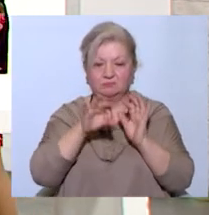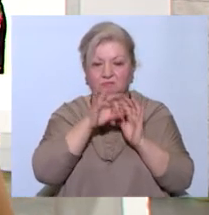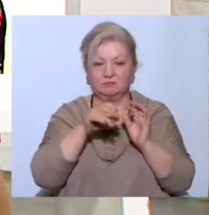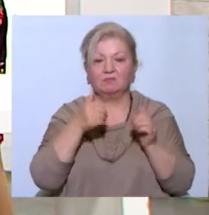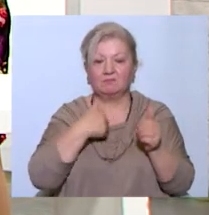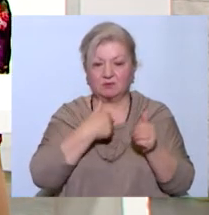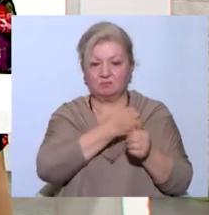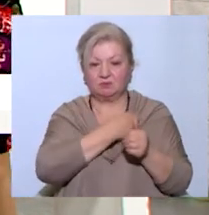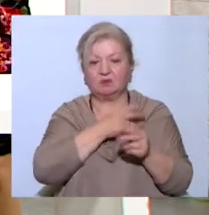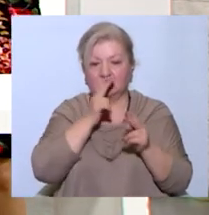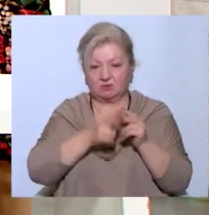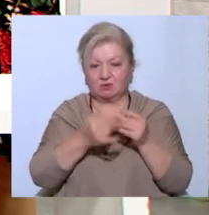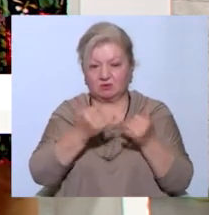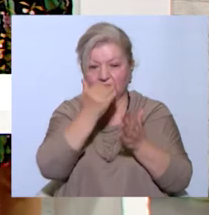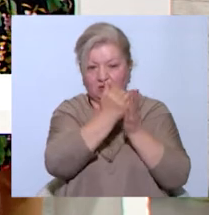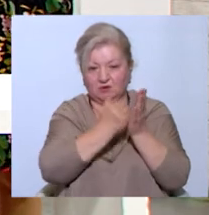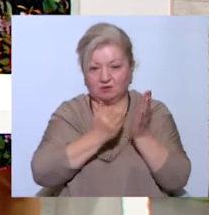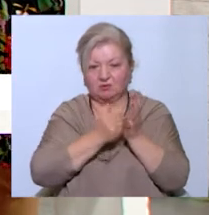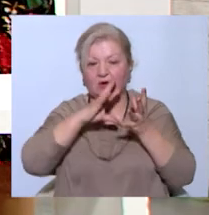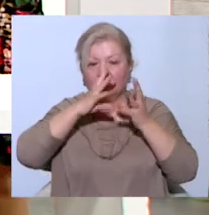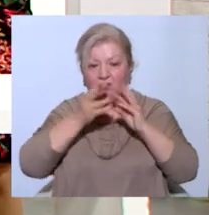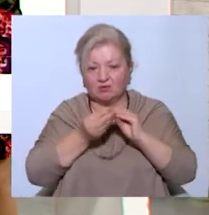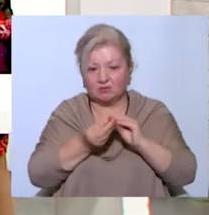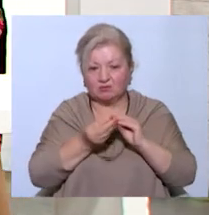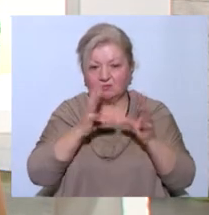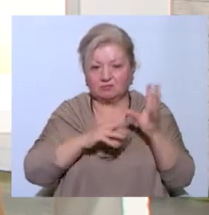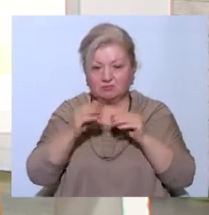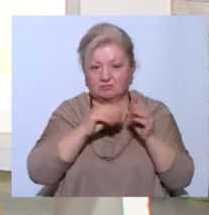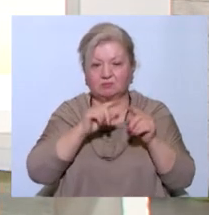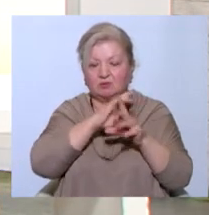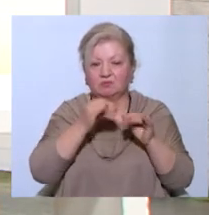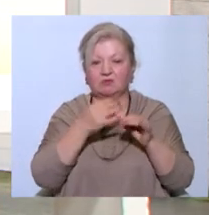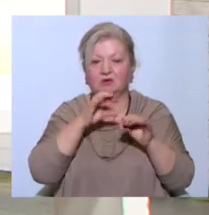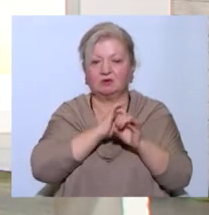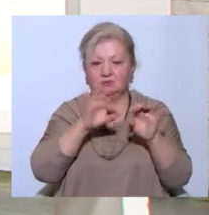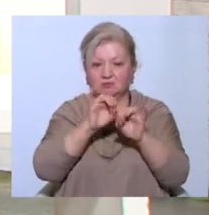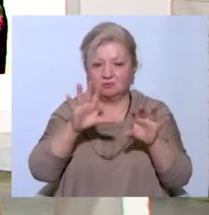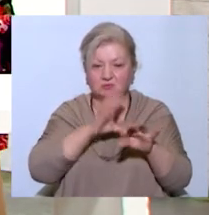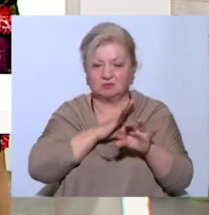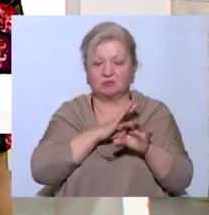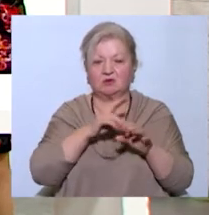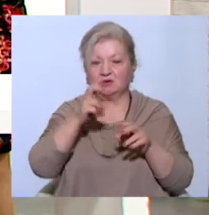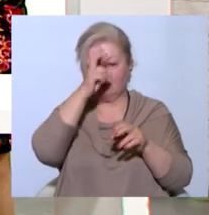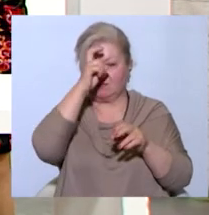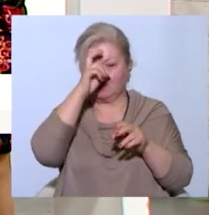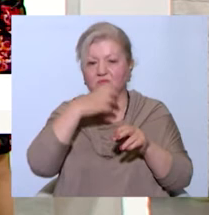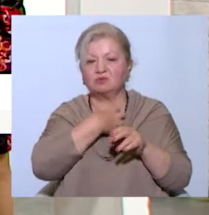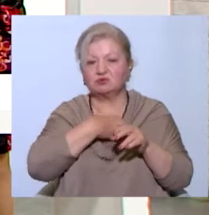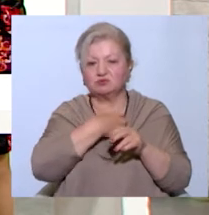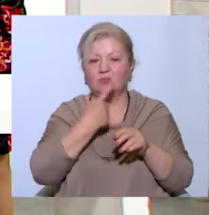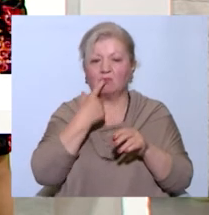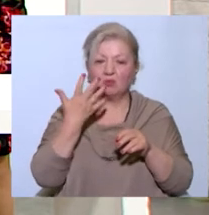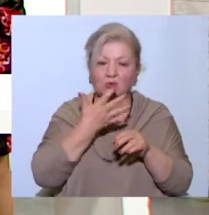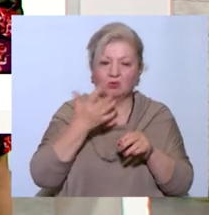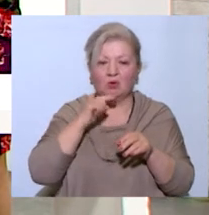მინდა რომ დავასრულოთ ჩვენი გაკვეთილი, შევაჯამებ ძალიან მოკლედ, ჩვენ შევეხეთ ქვეყნისათვის მნიშვნელოვან პოლიტიკურ და ისტორიულ